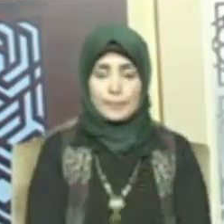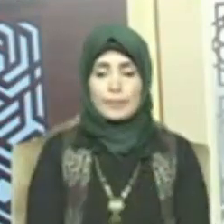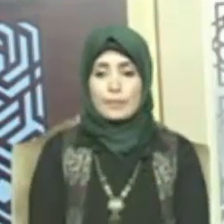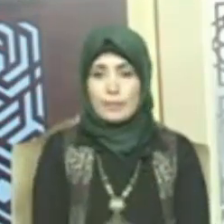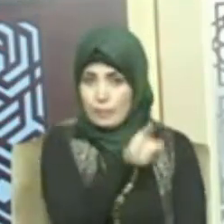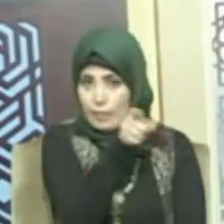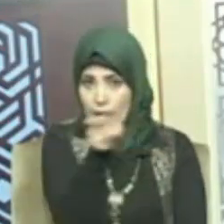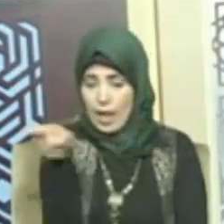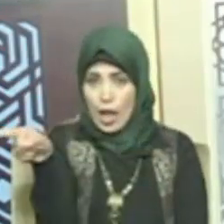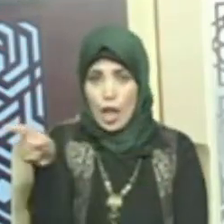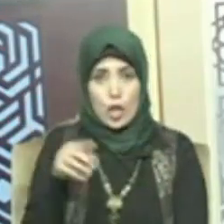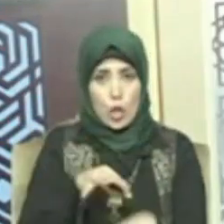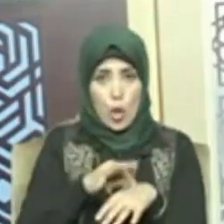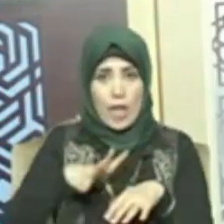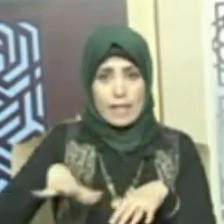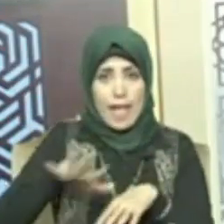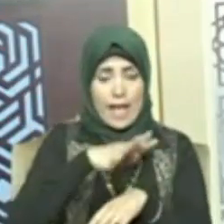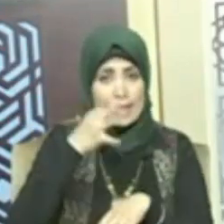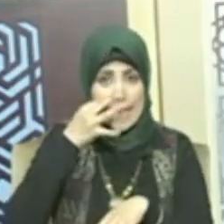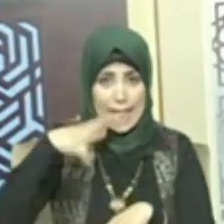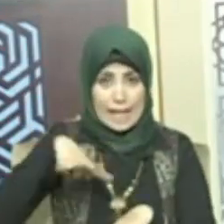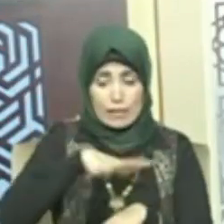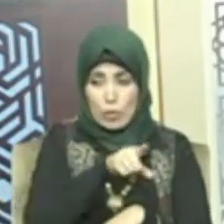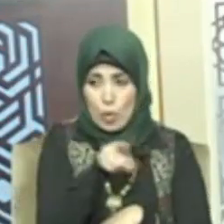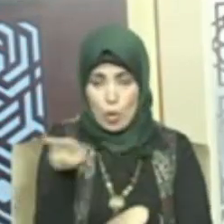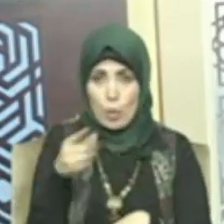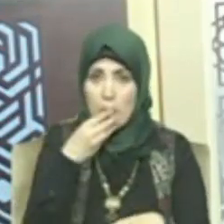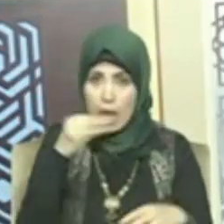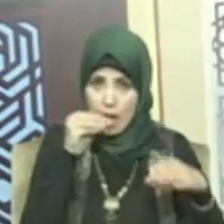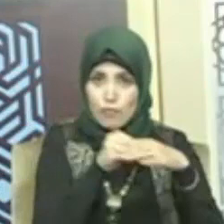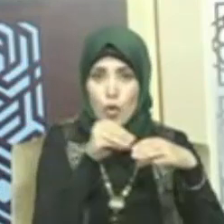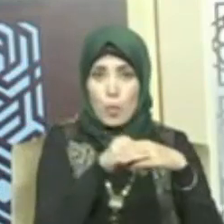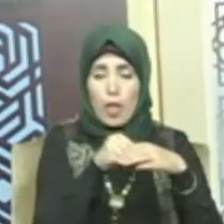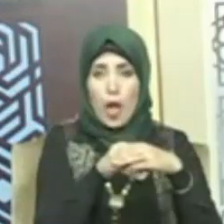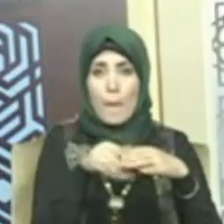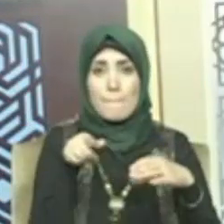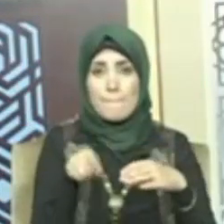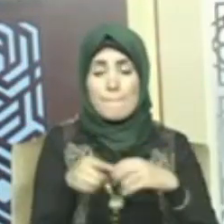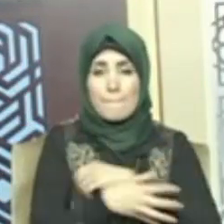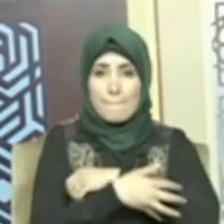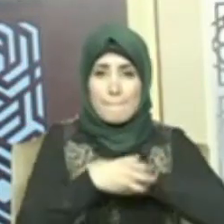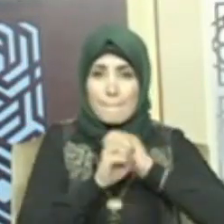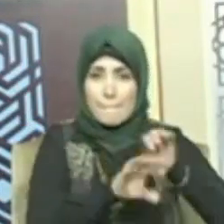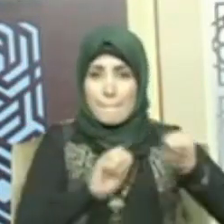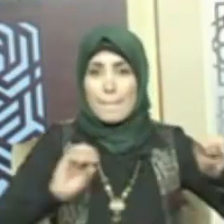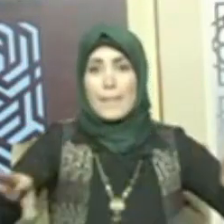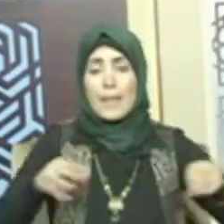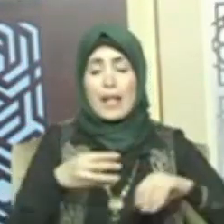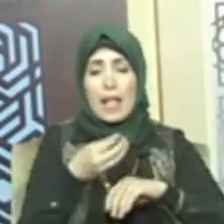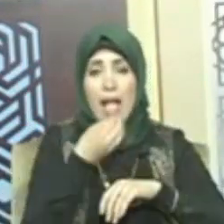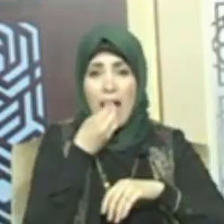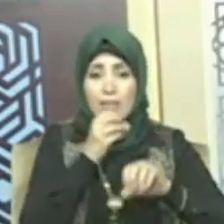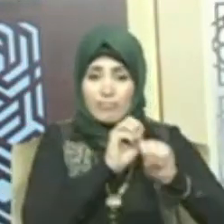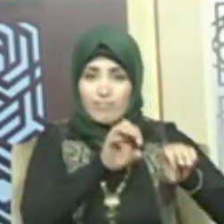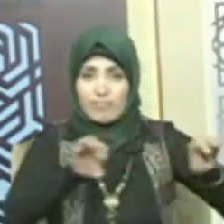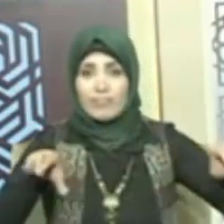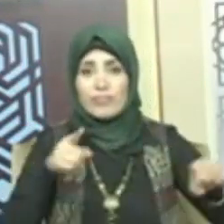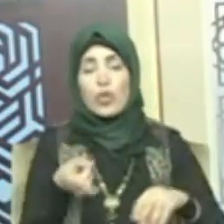الناس، أطعموا الطعام، أطعموا الطعام، وأفسوا